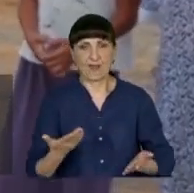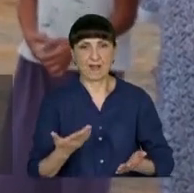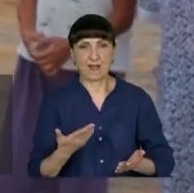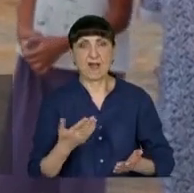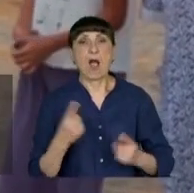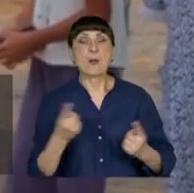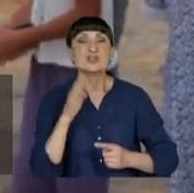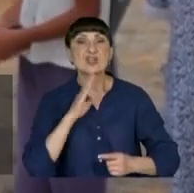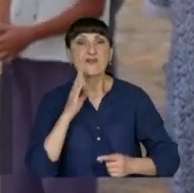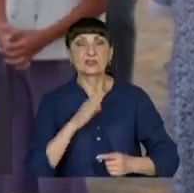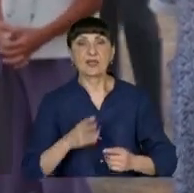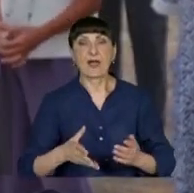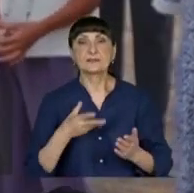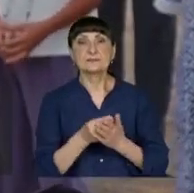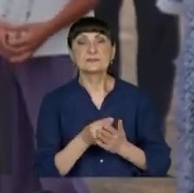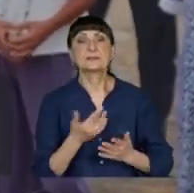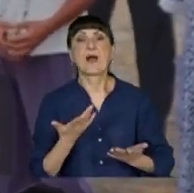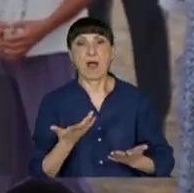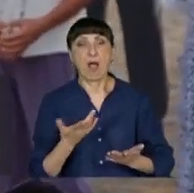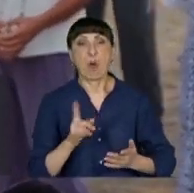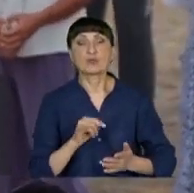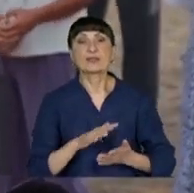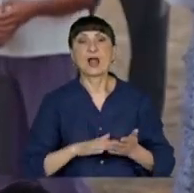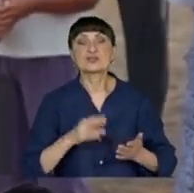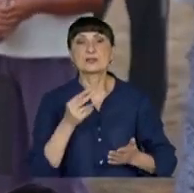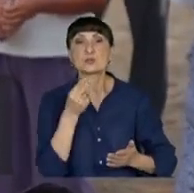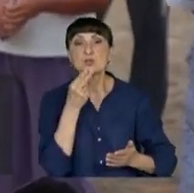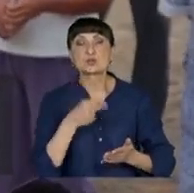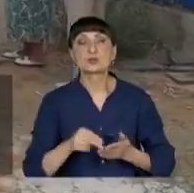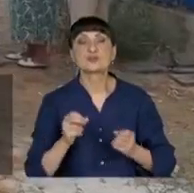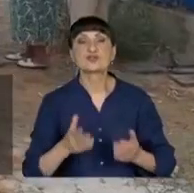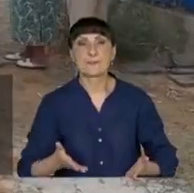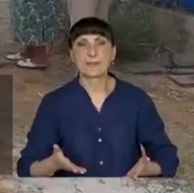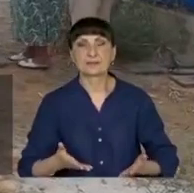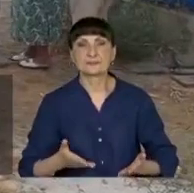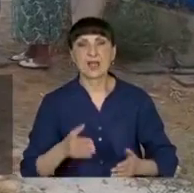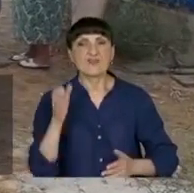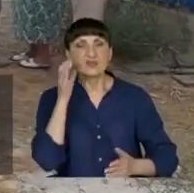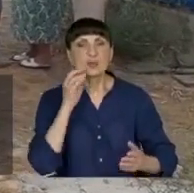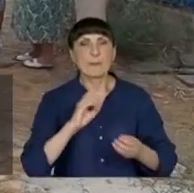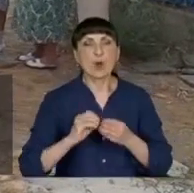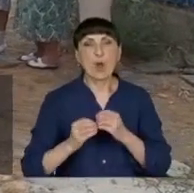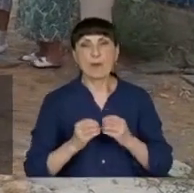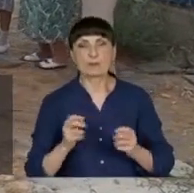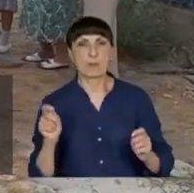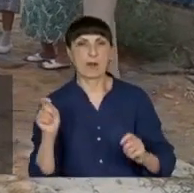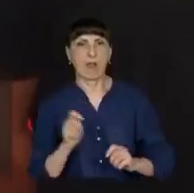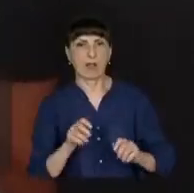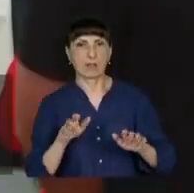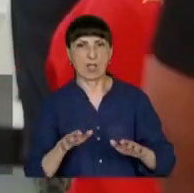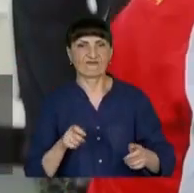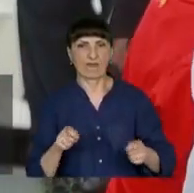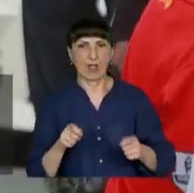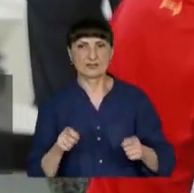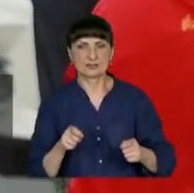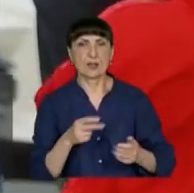если за обычную воду приходится столько платить то у нас потом денег не остатся вообще выша про людей приехали местные власти и с